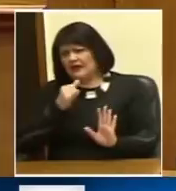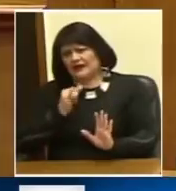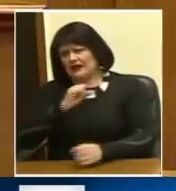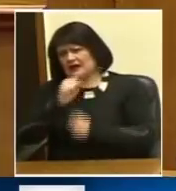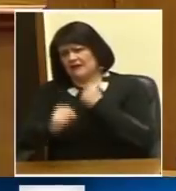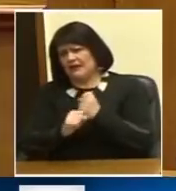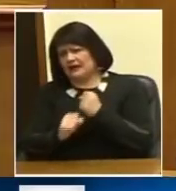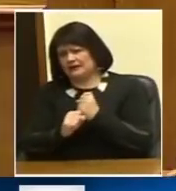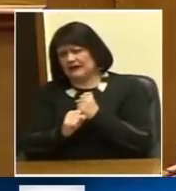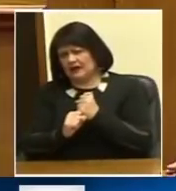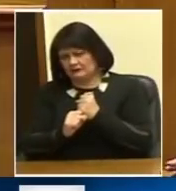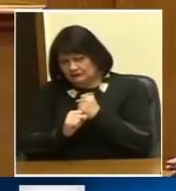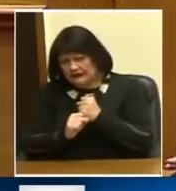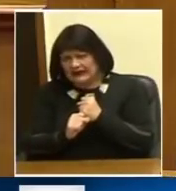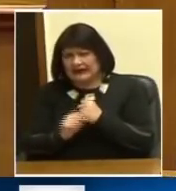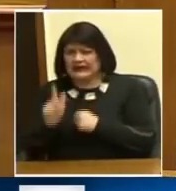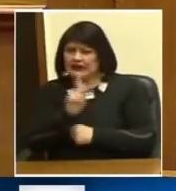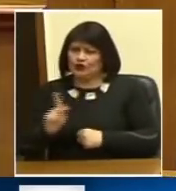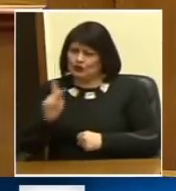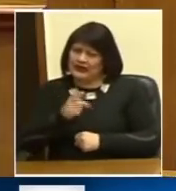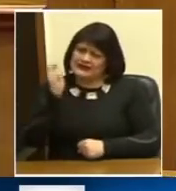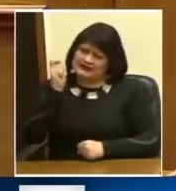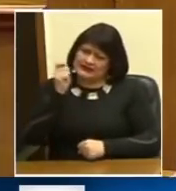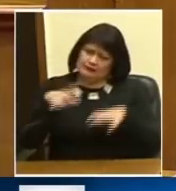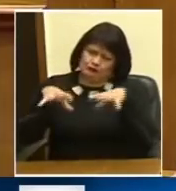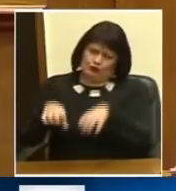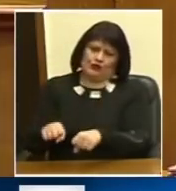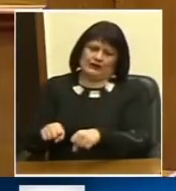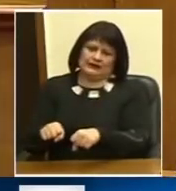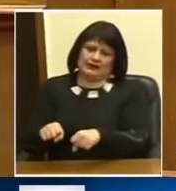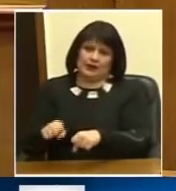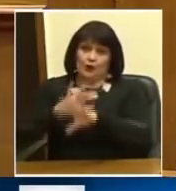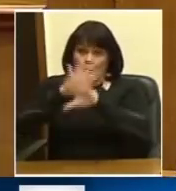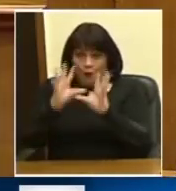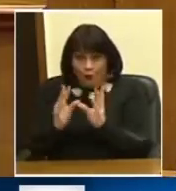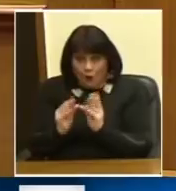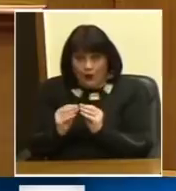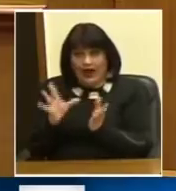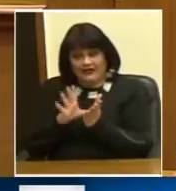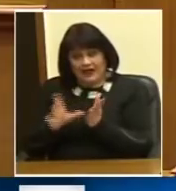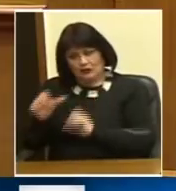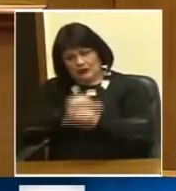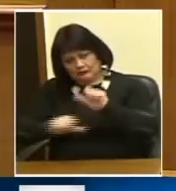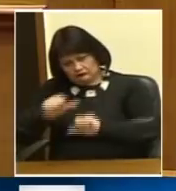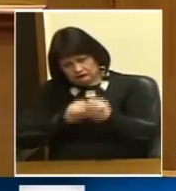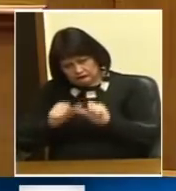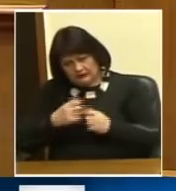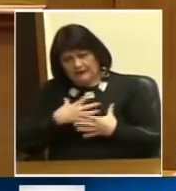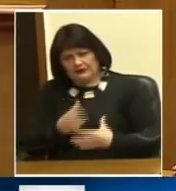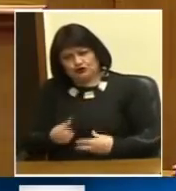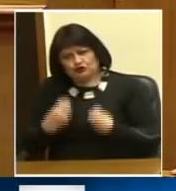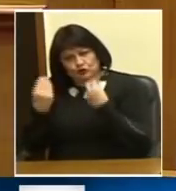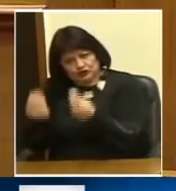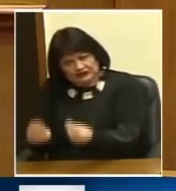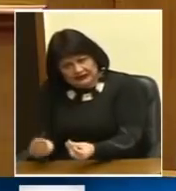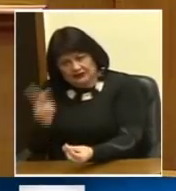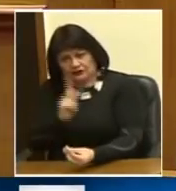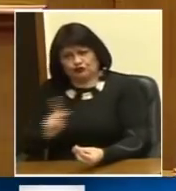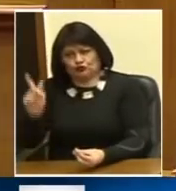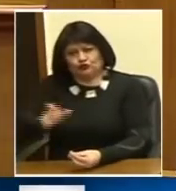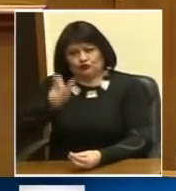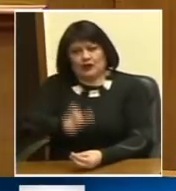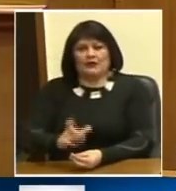πολιτική. Θέλουμε να τα αλλάξουμε όλα για να μπορέσουμε ξανά να δώσουμε εμπιστοσύνη στην ελληνική κοινωνία